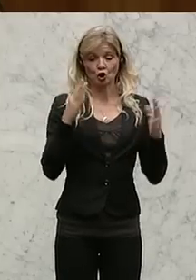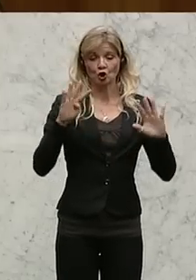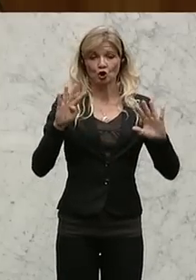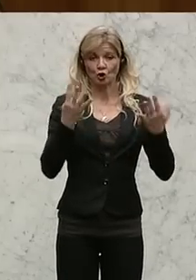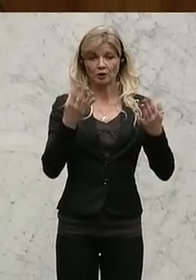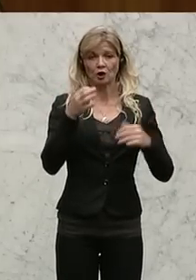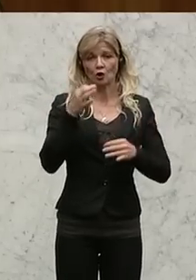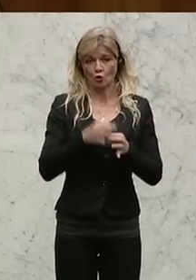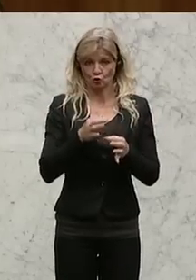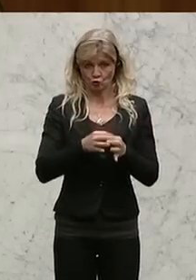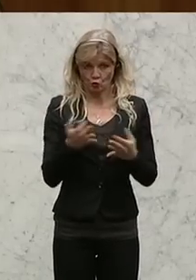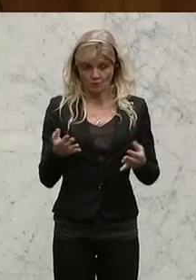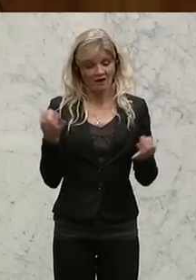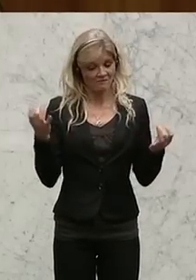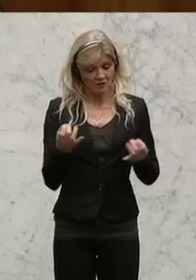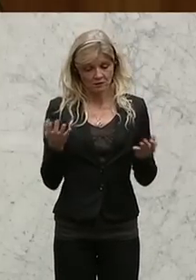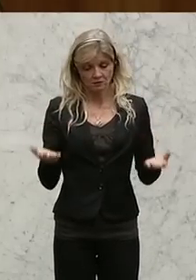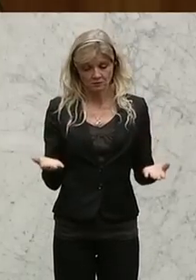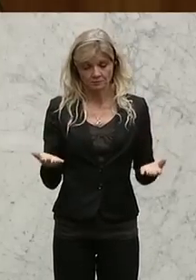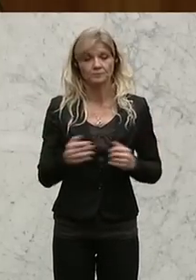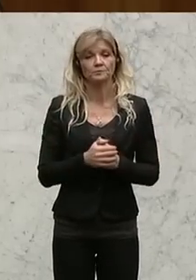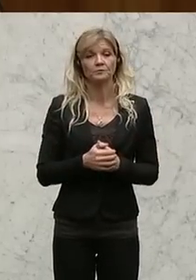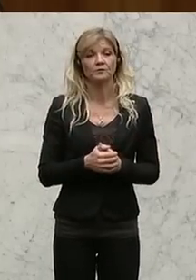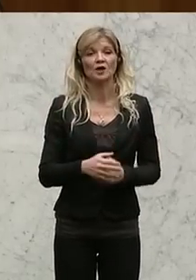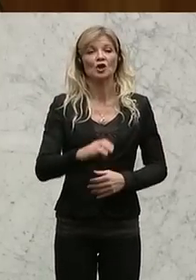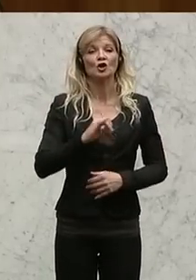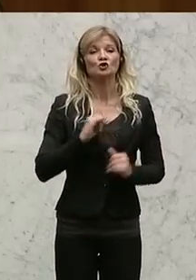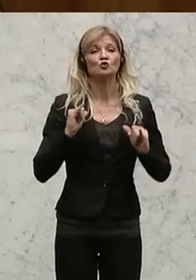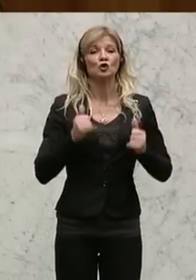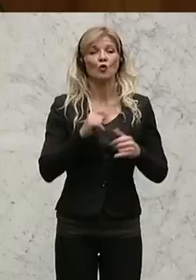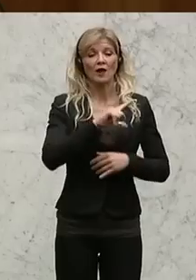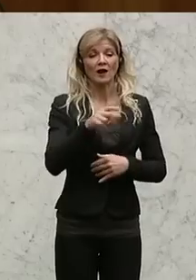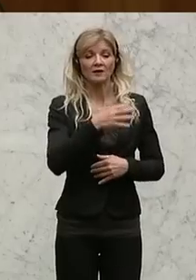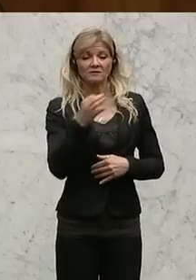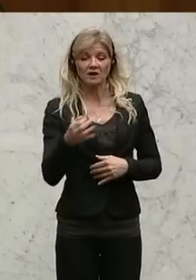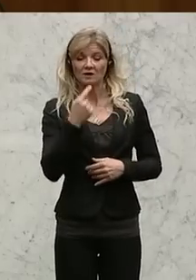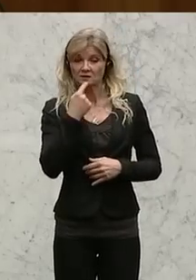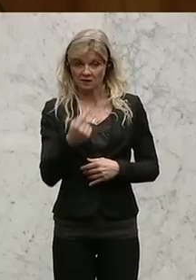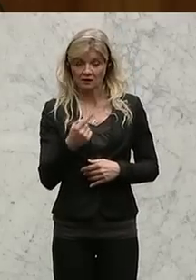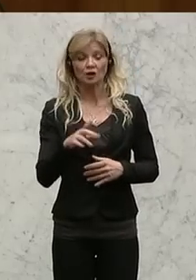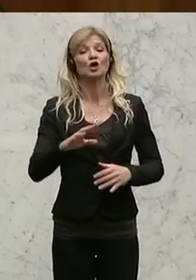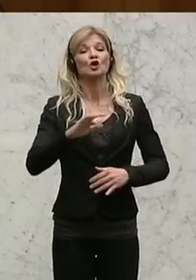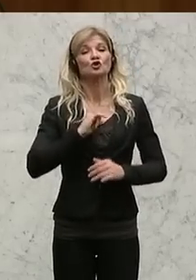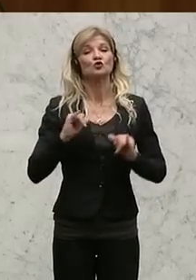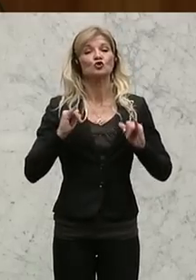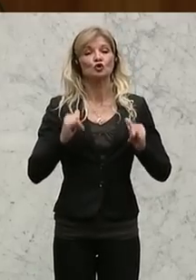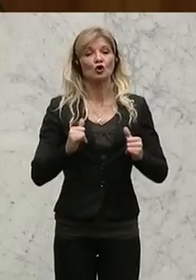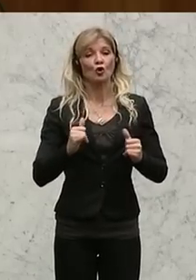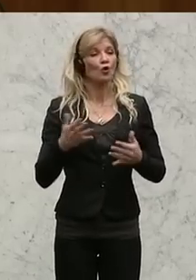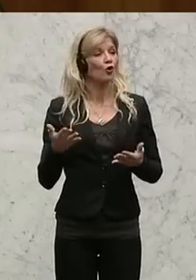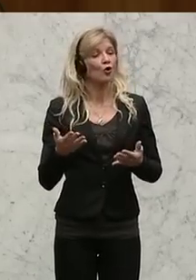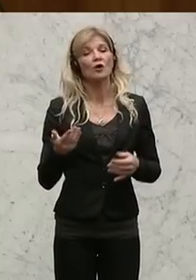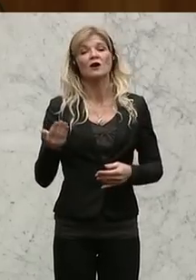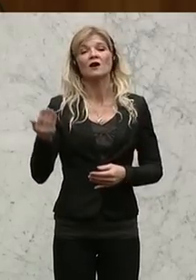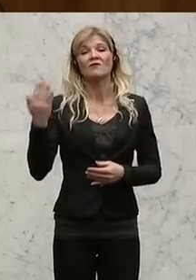folgende Beschlüsse gefasst hat. Der Südtiroler Landtag unterstreicht, dass Südtirol gegen den Willen der Bevölkerung vom